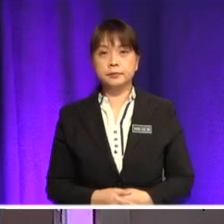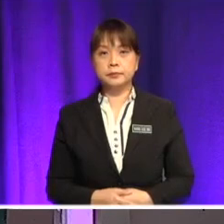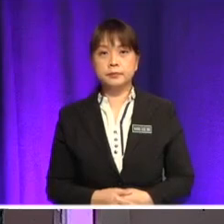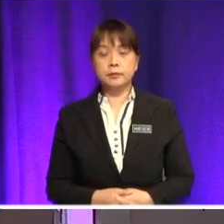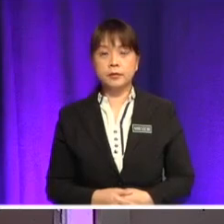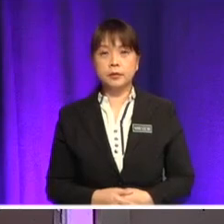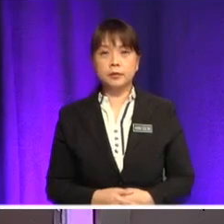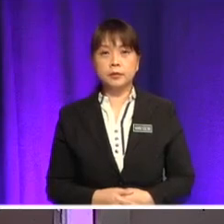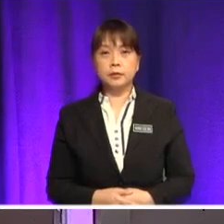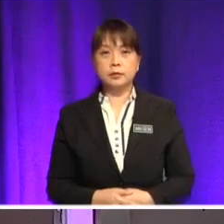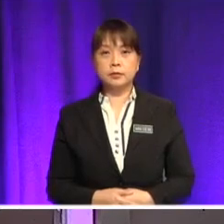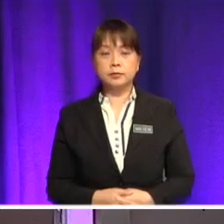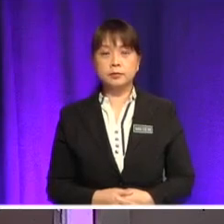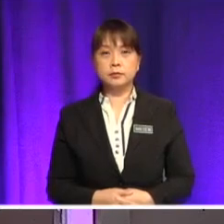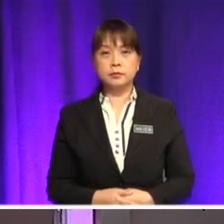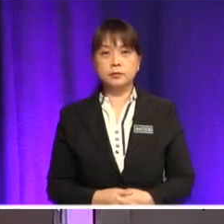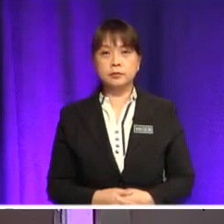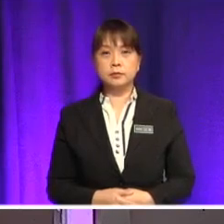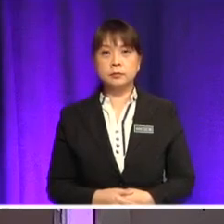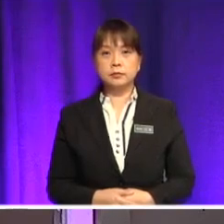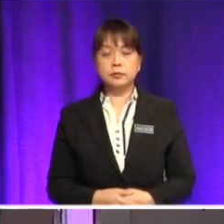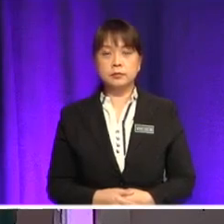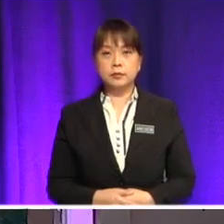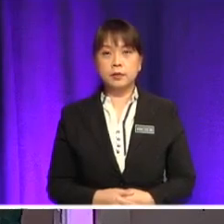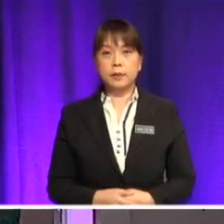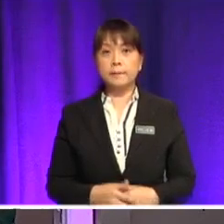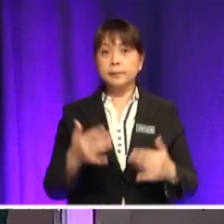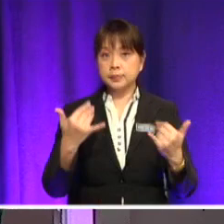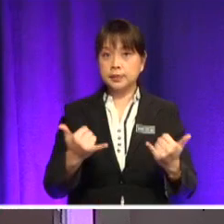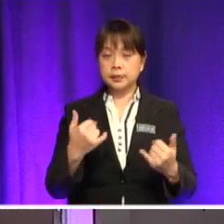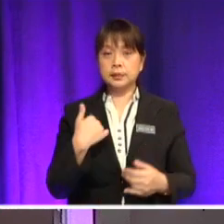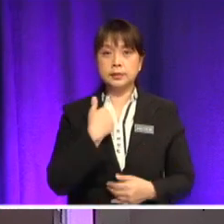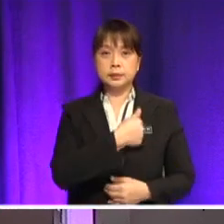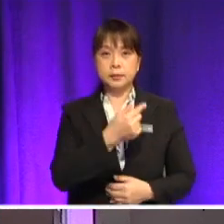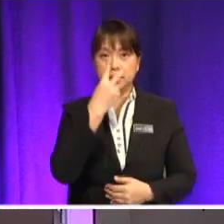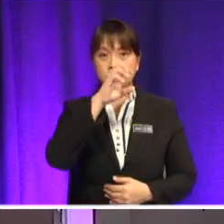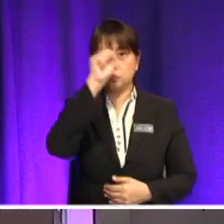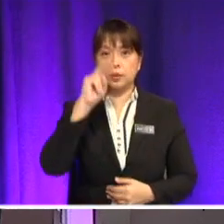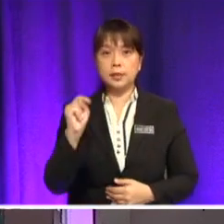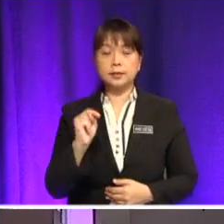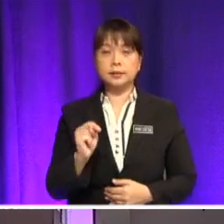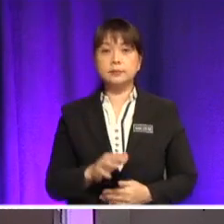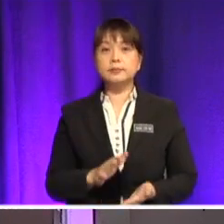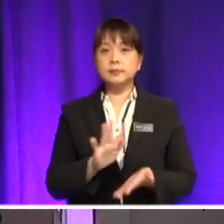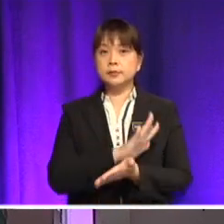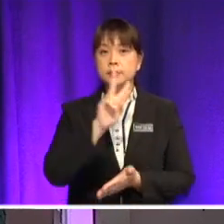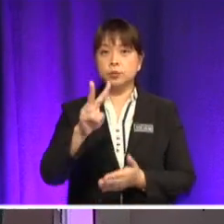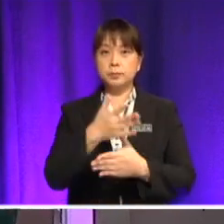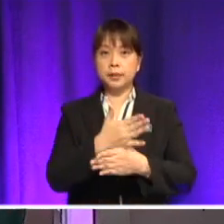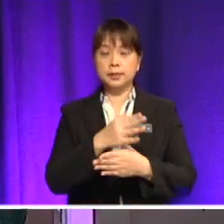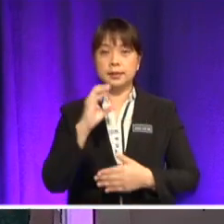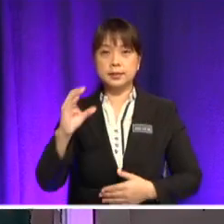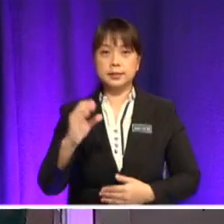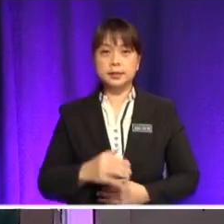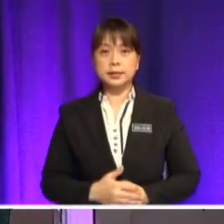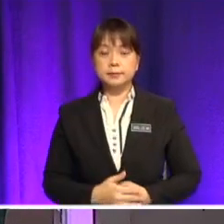di rumah dan juga di dalam Google mie untuk soal dan kertas tua bahagia sih Oke pencak Siren bagi kita semua ini